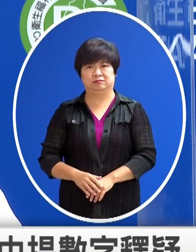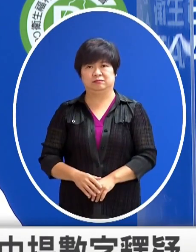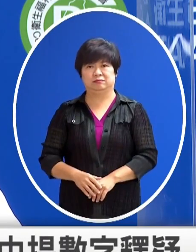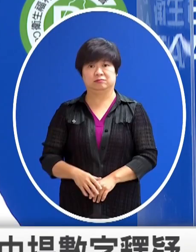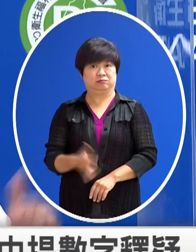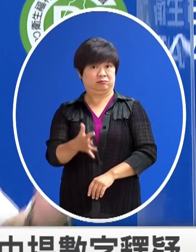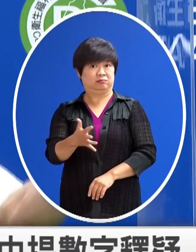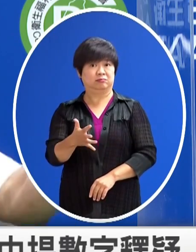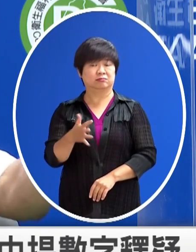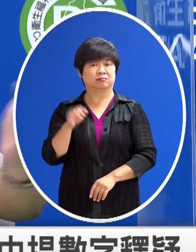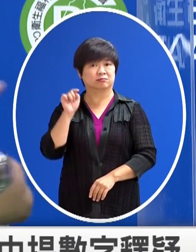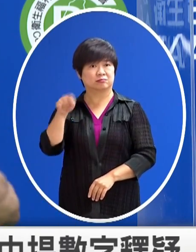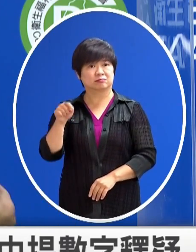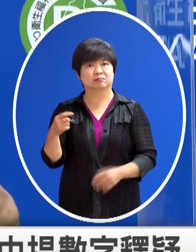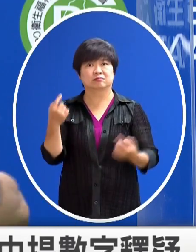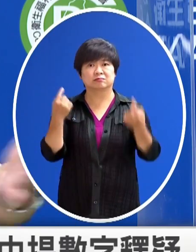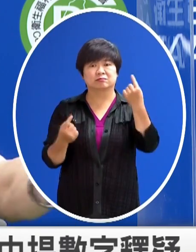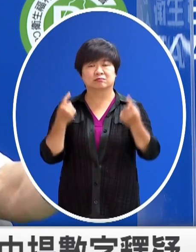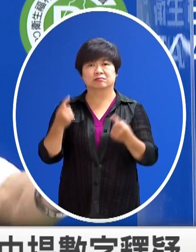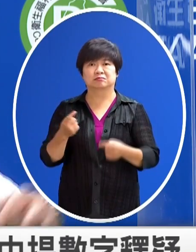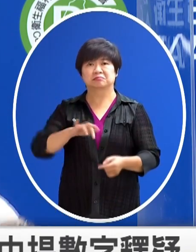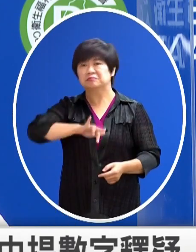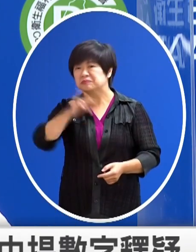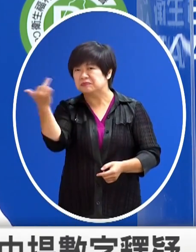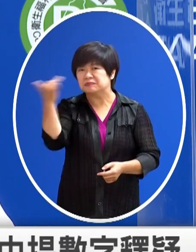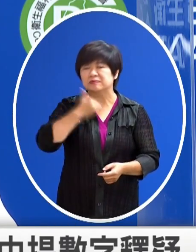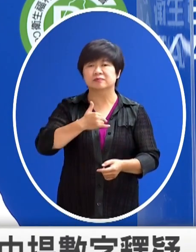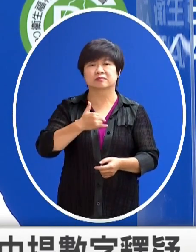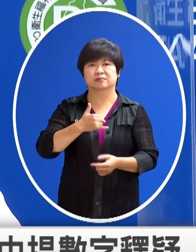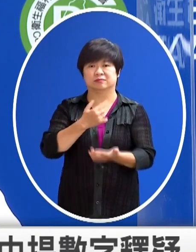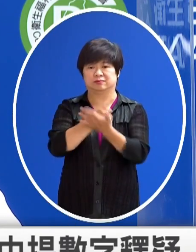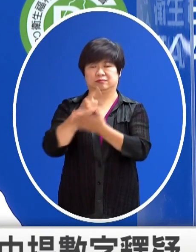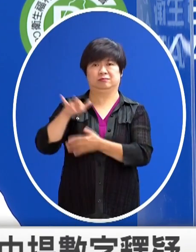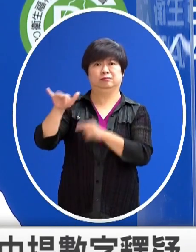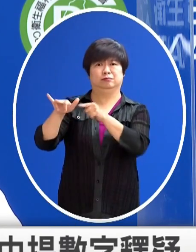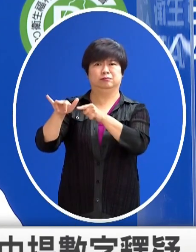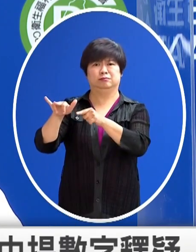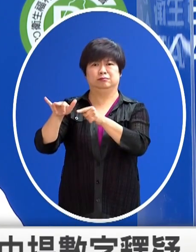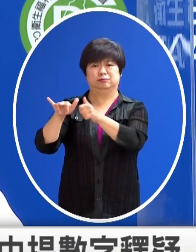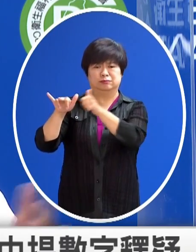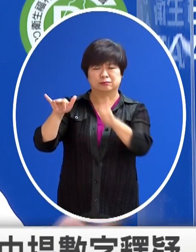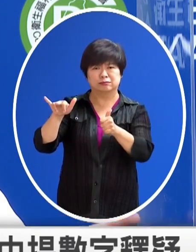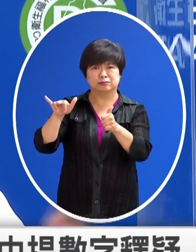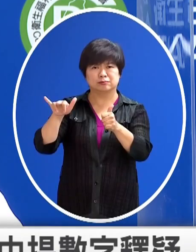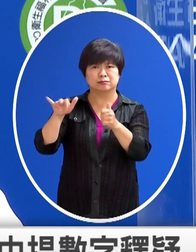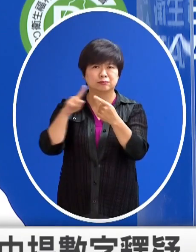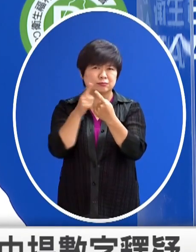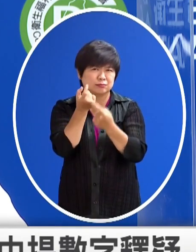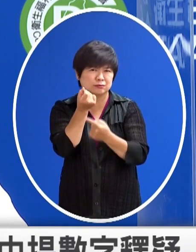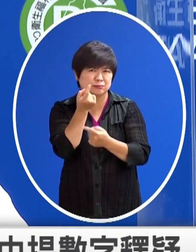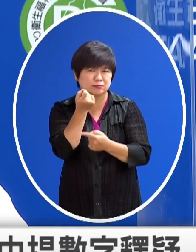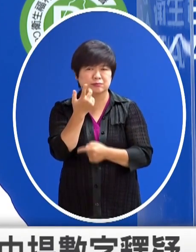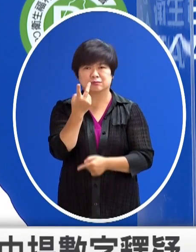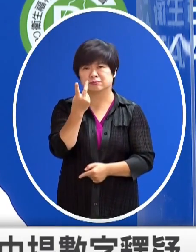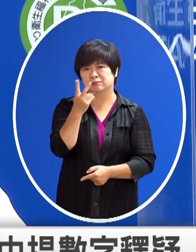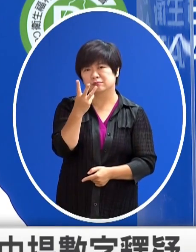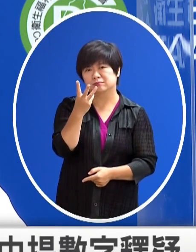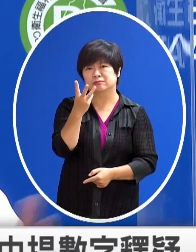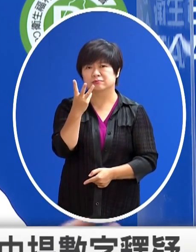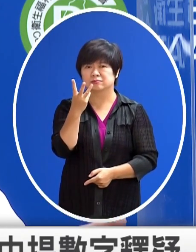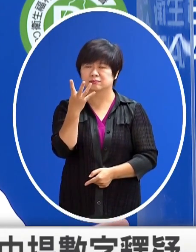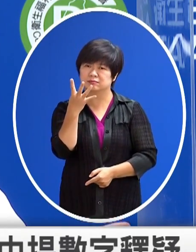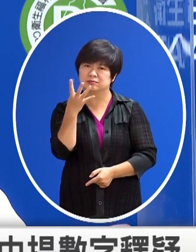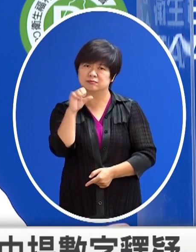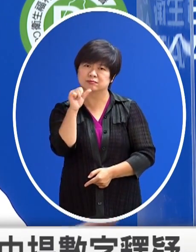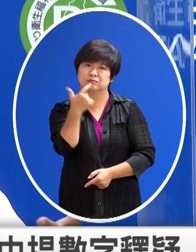了。因为这里面它相对的班次几乎每一班都会有，啊，每一班可能都是2-3个、4-5个、